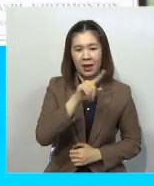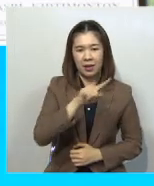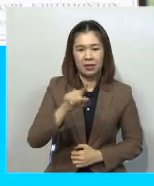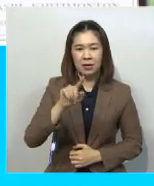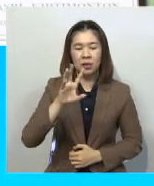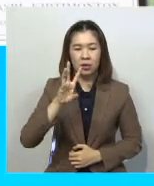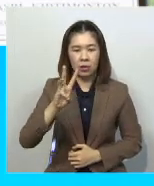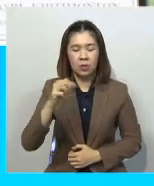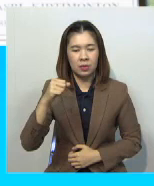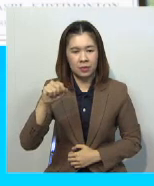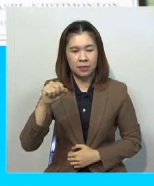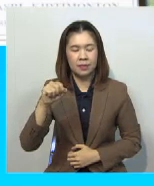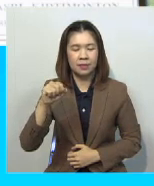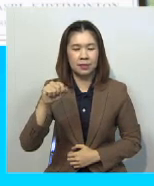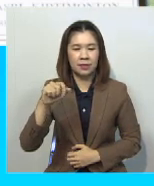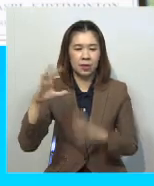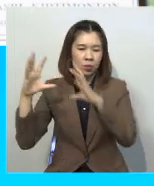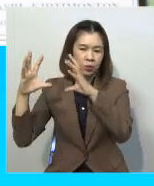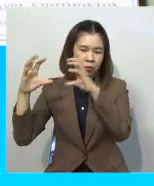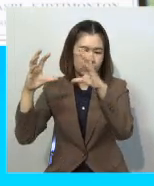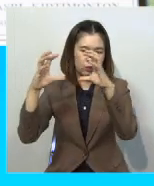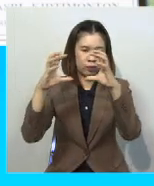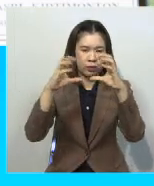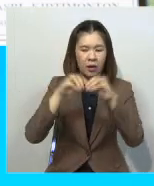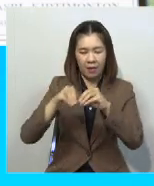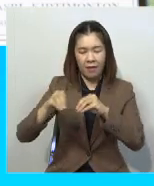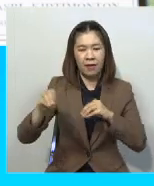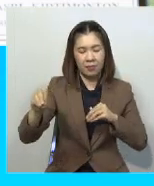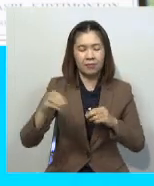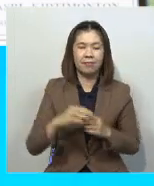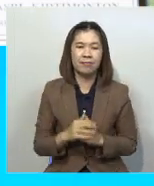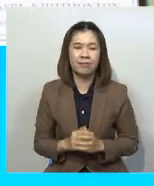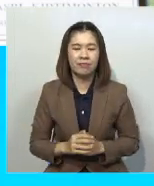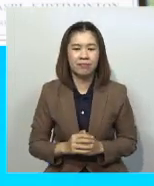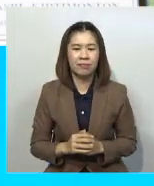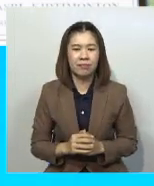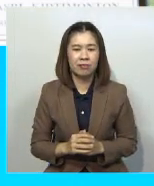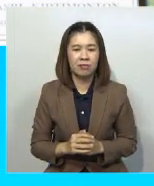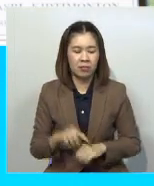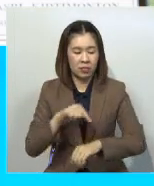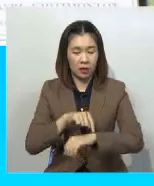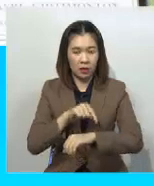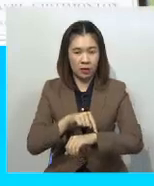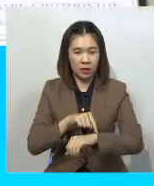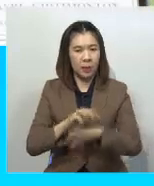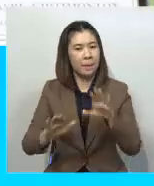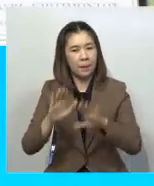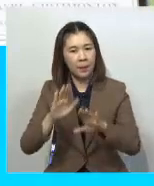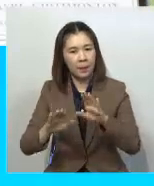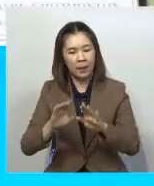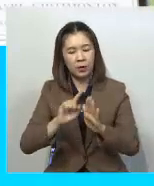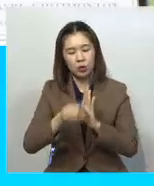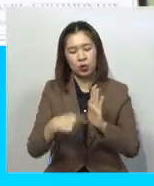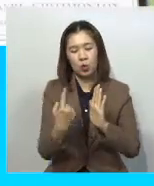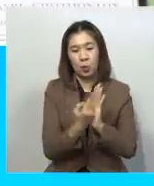5-60 กิโลเมตรนะครับห่างจากจุดที่เราดำเนินการตรงนี้เนี่ยก็ใช้ระยะเวลาเนี่ย4-5 ชั่วโมง